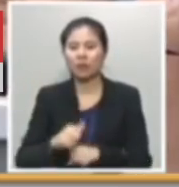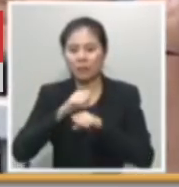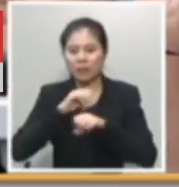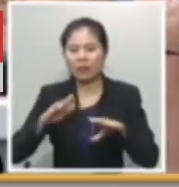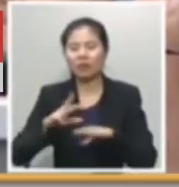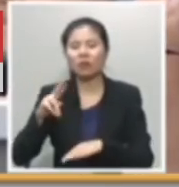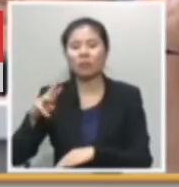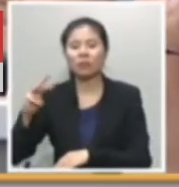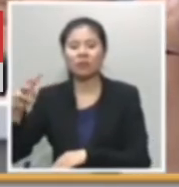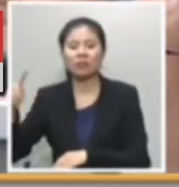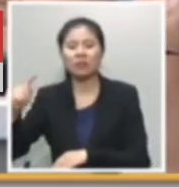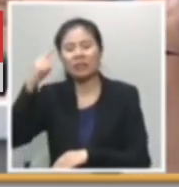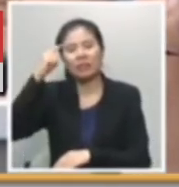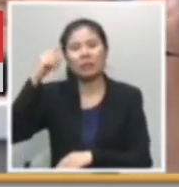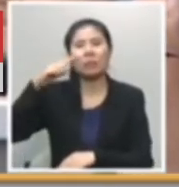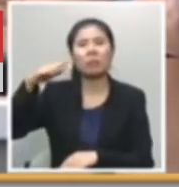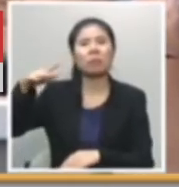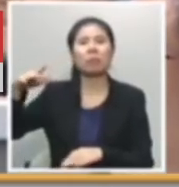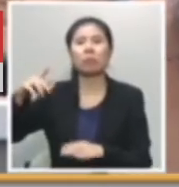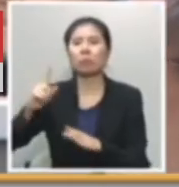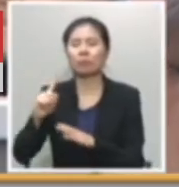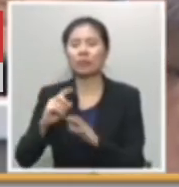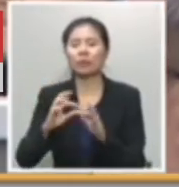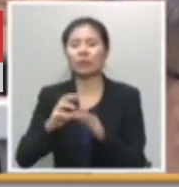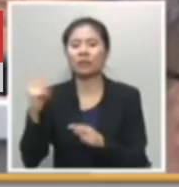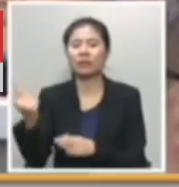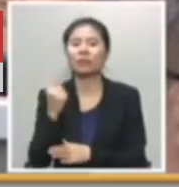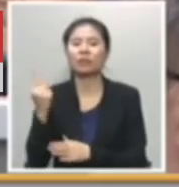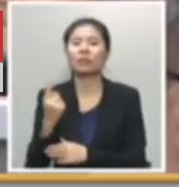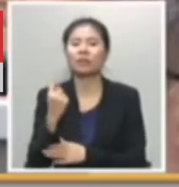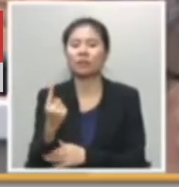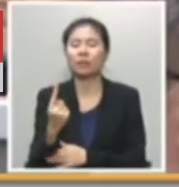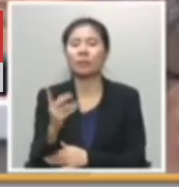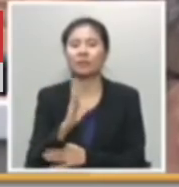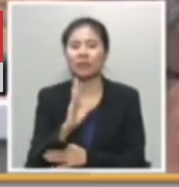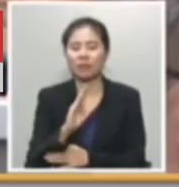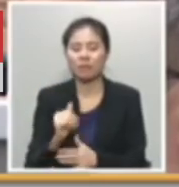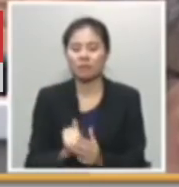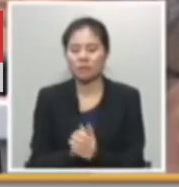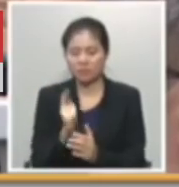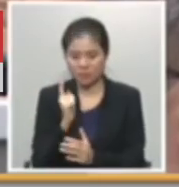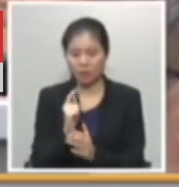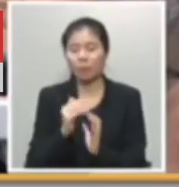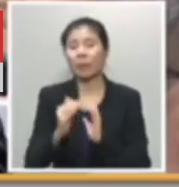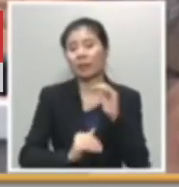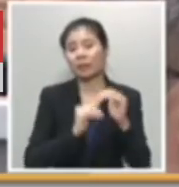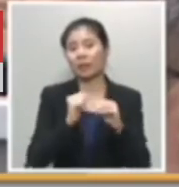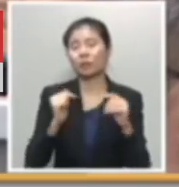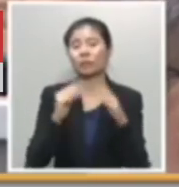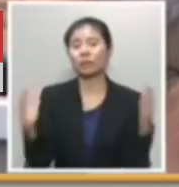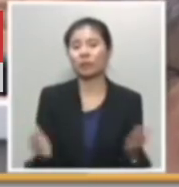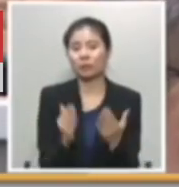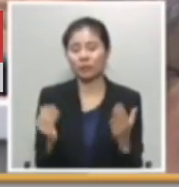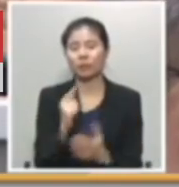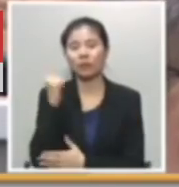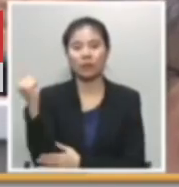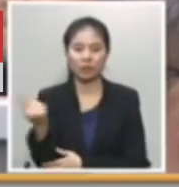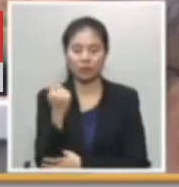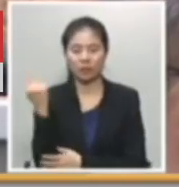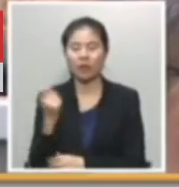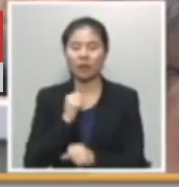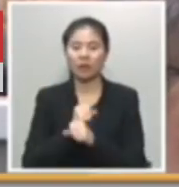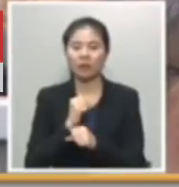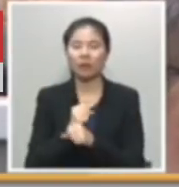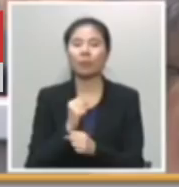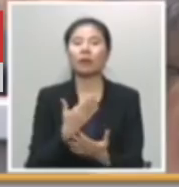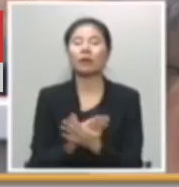นี้มามีวิสัยทัศน์โชว์หน่อยเดียวแล้วก็หายหัวไปเลยหยุดมันต้องพัฒนาเรื่องการท่องเที่ยวทั้งระบบคุณจะสามารถทำรายได้เข้